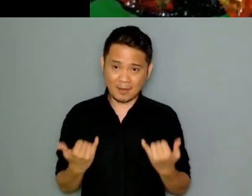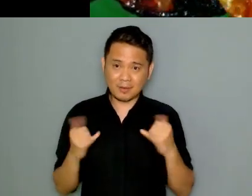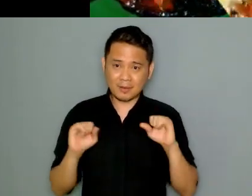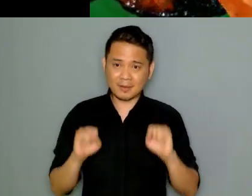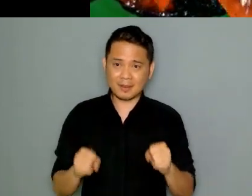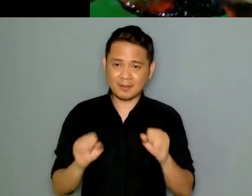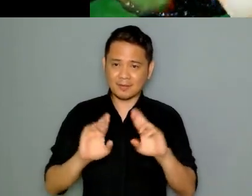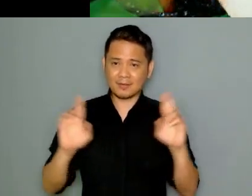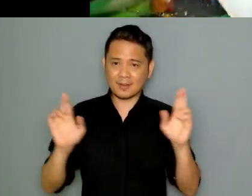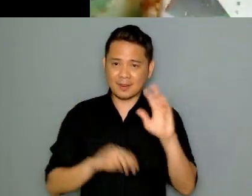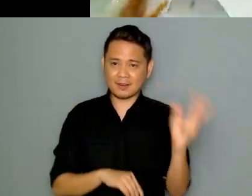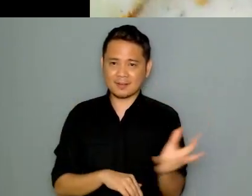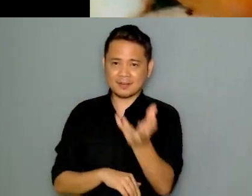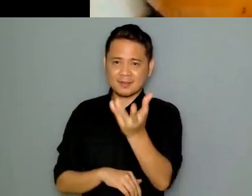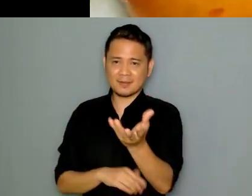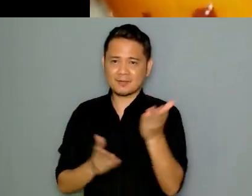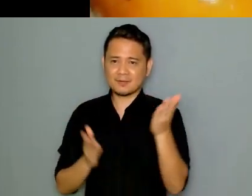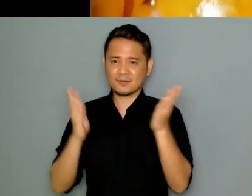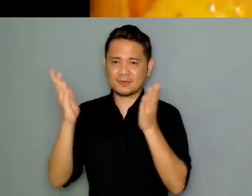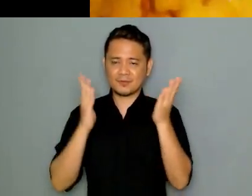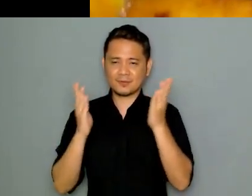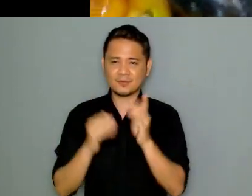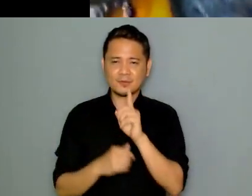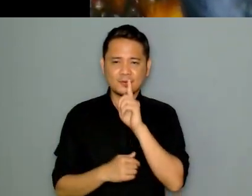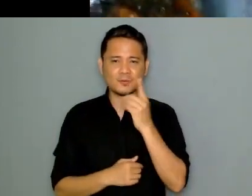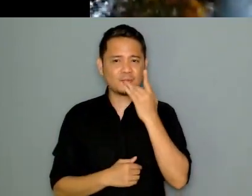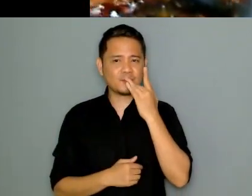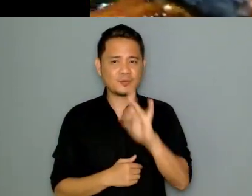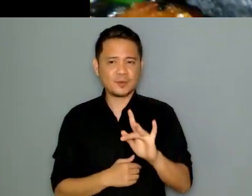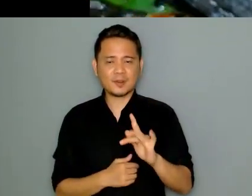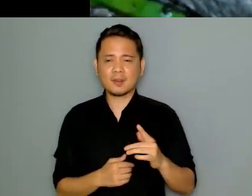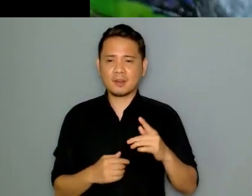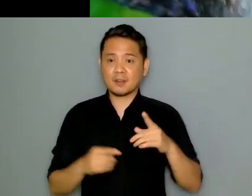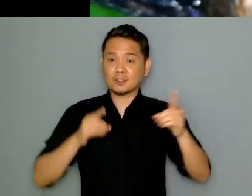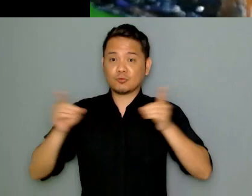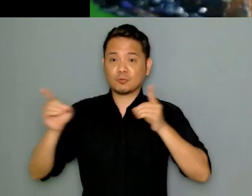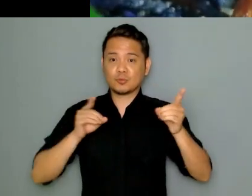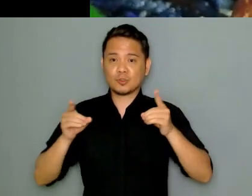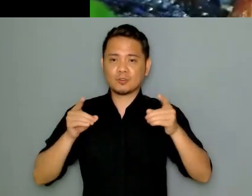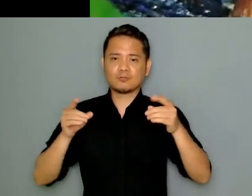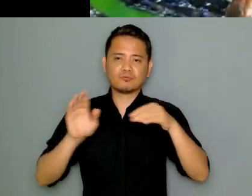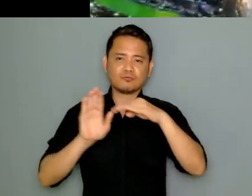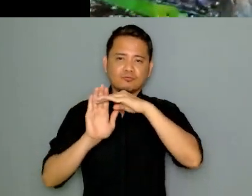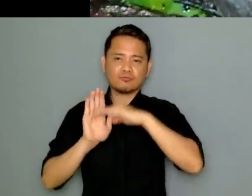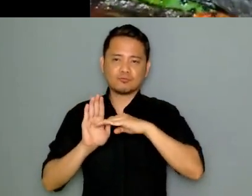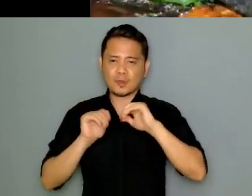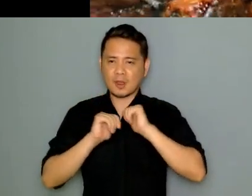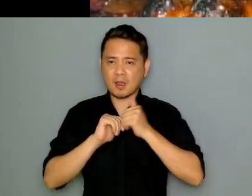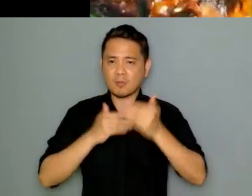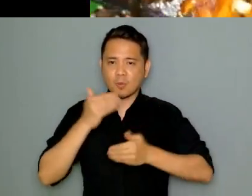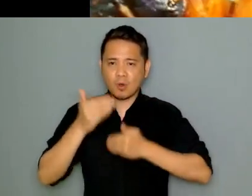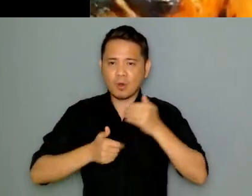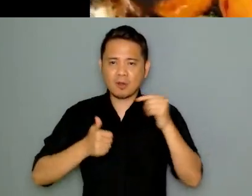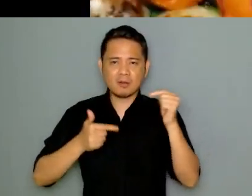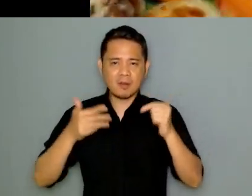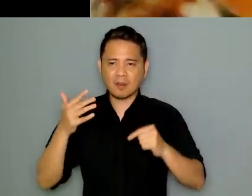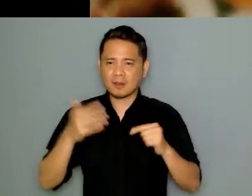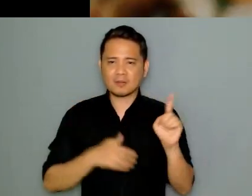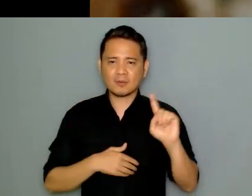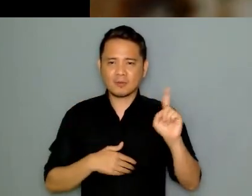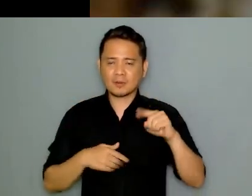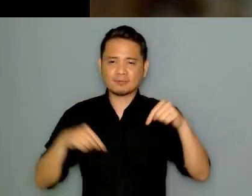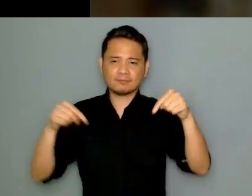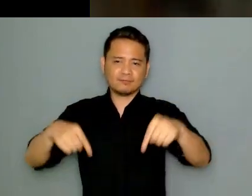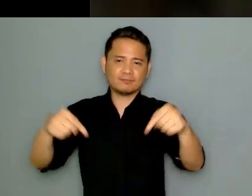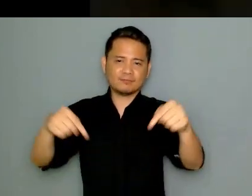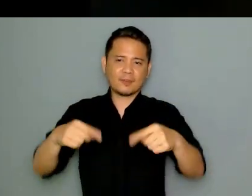ating hapagkainan. Ang napakasarap na dish na ito ay nakasulat naman sa description, kung papaano siya gawin at yung mga ingredients